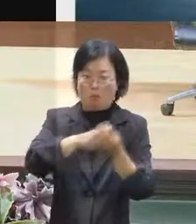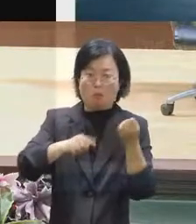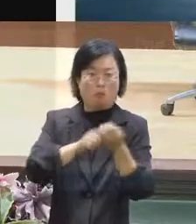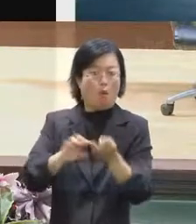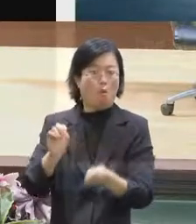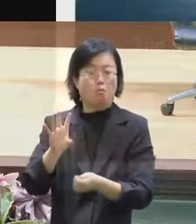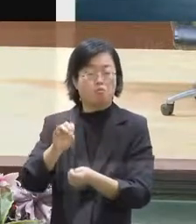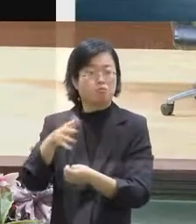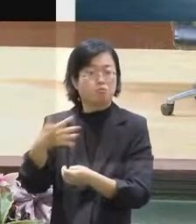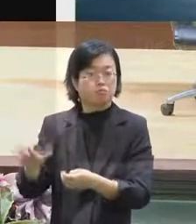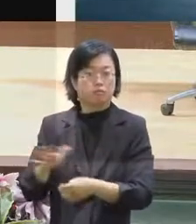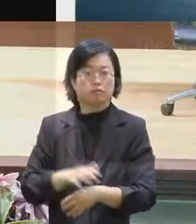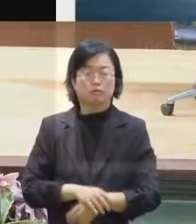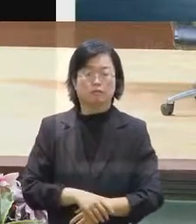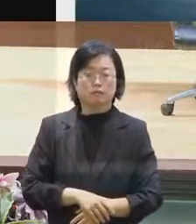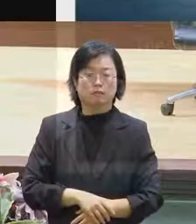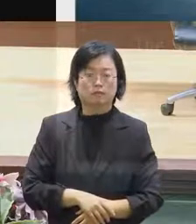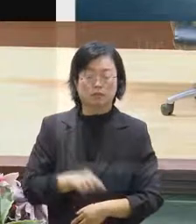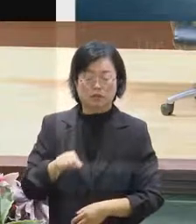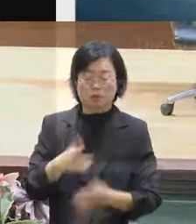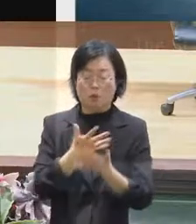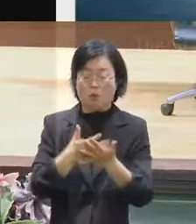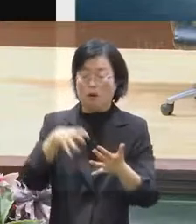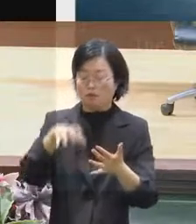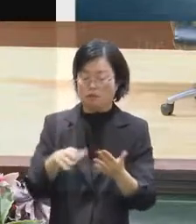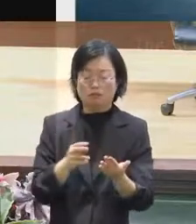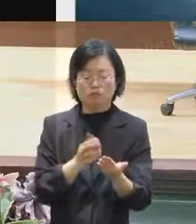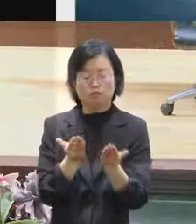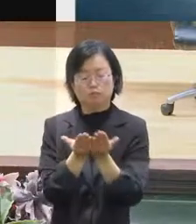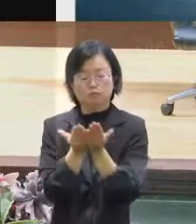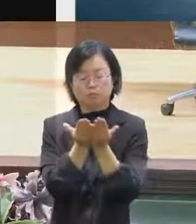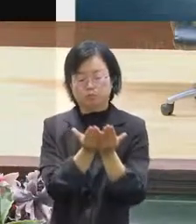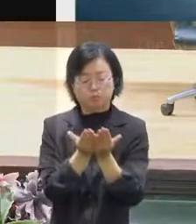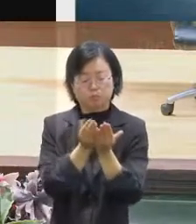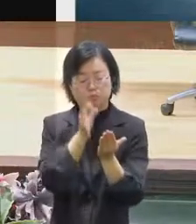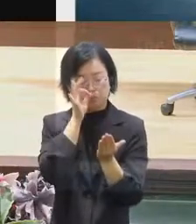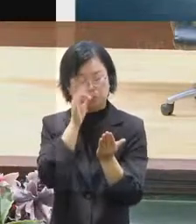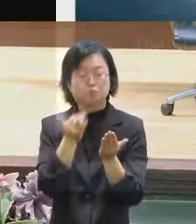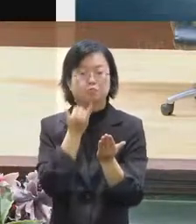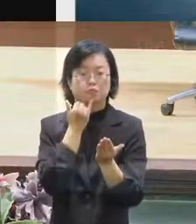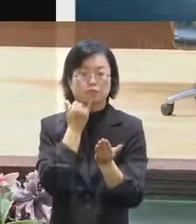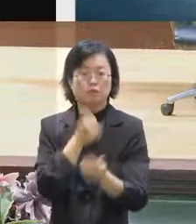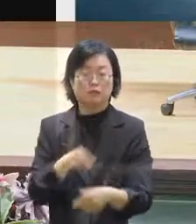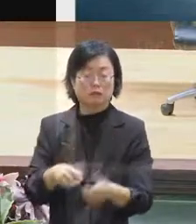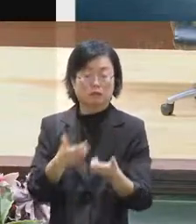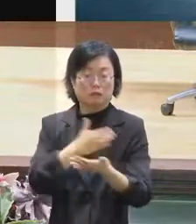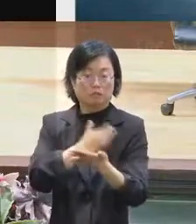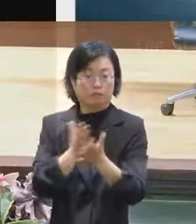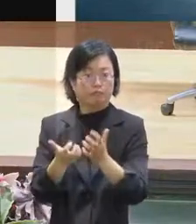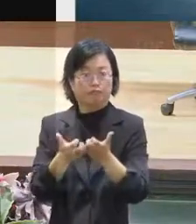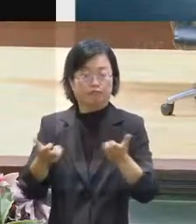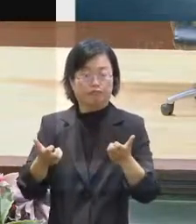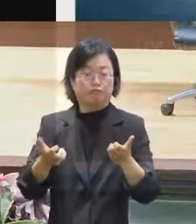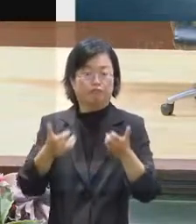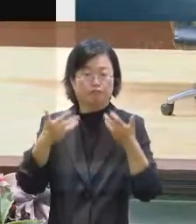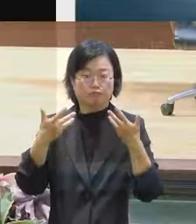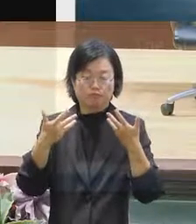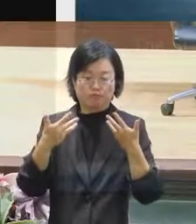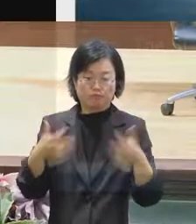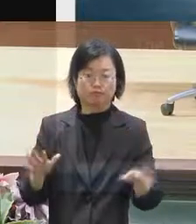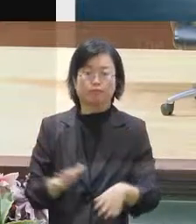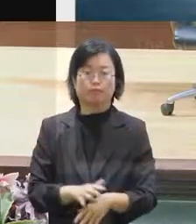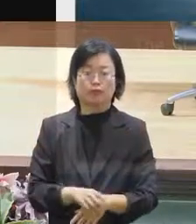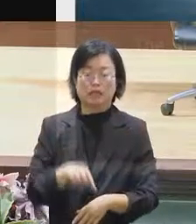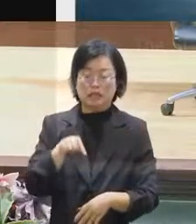直接在它的网站上面去阅读。那它分了很多的类别，一个一个的类别去看全世界各个地